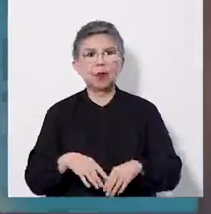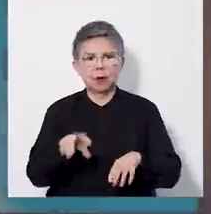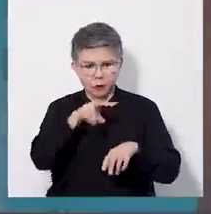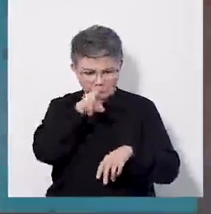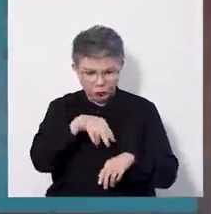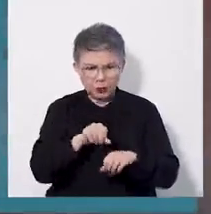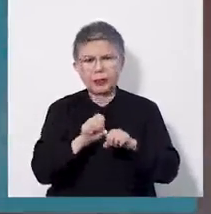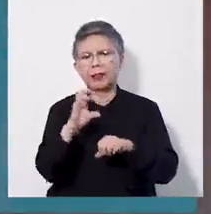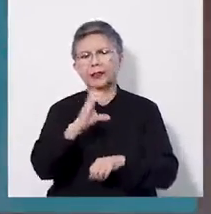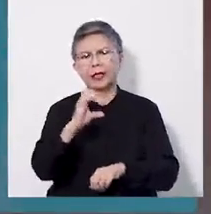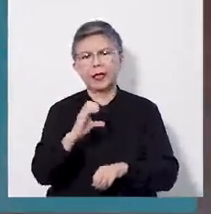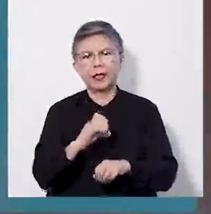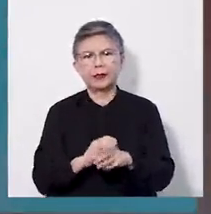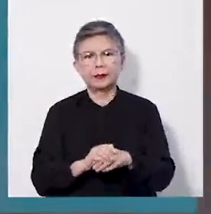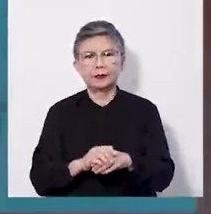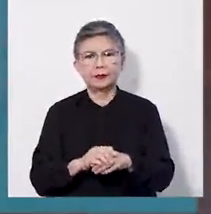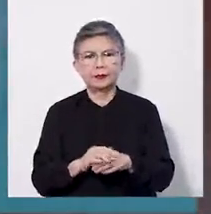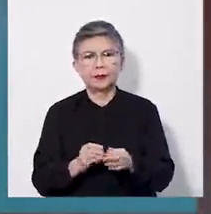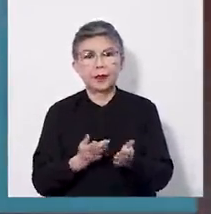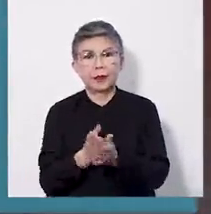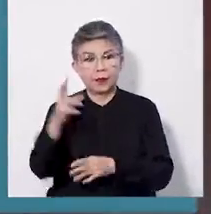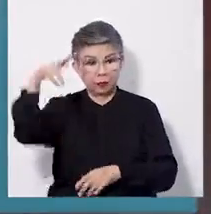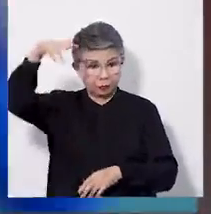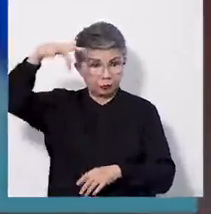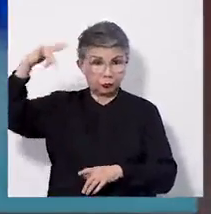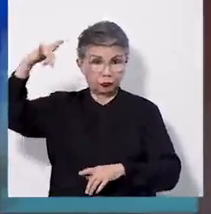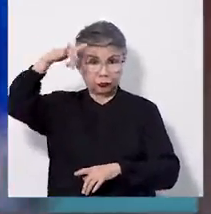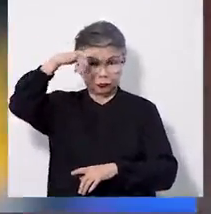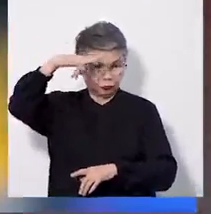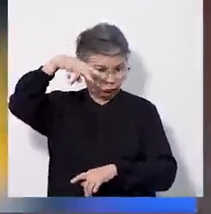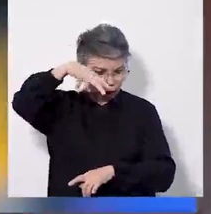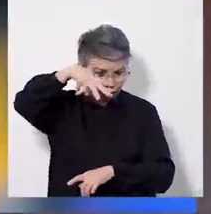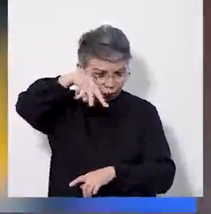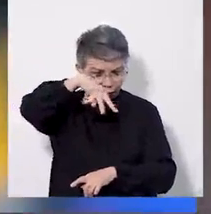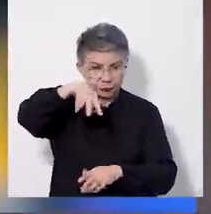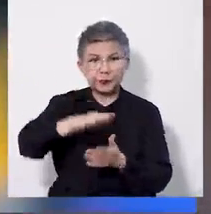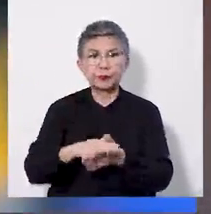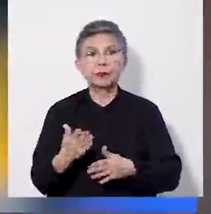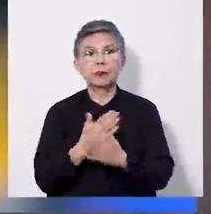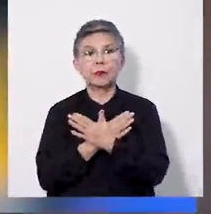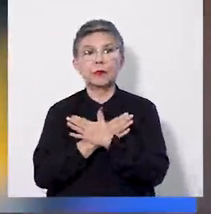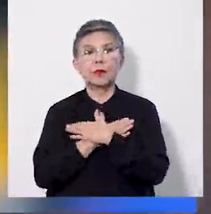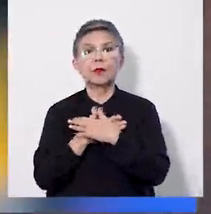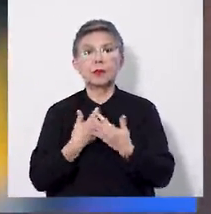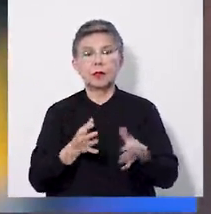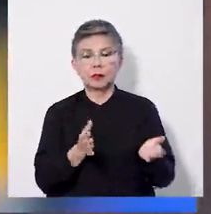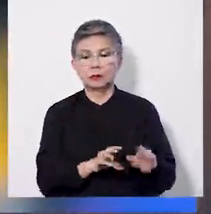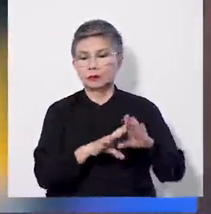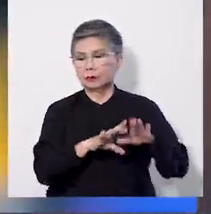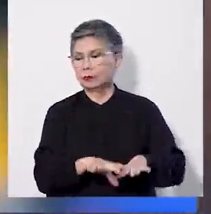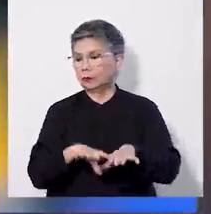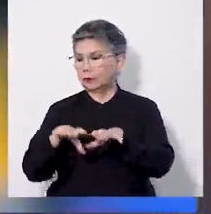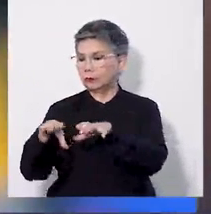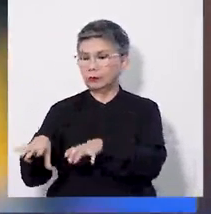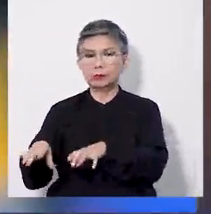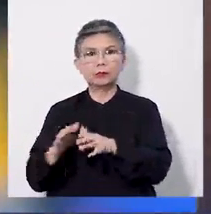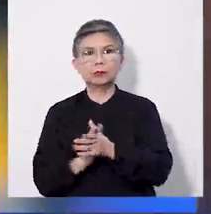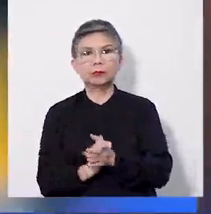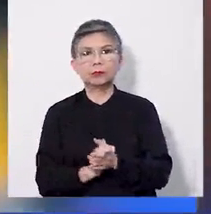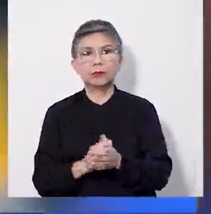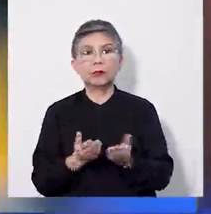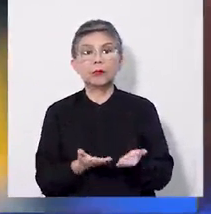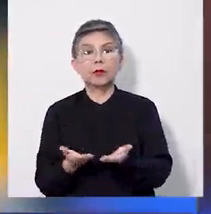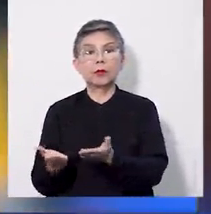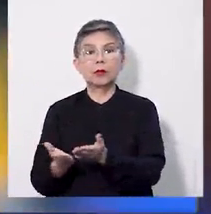metode pencarian via udara saat ini jenazah sudah dievakuasi dan